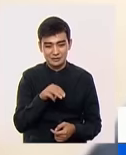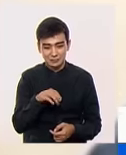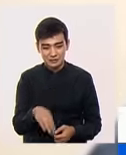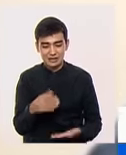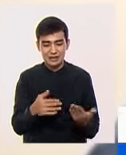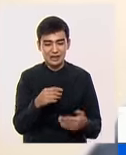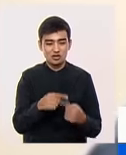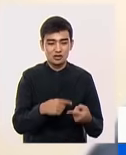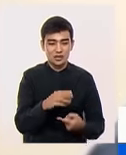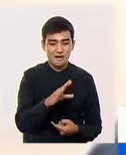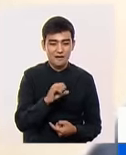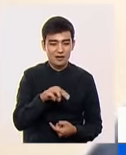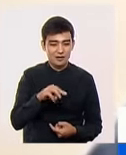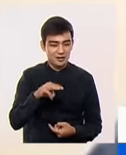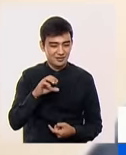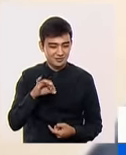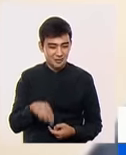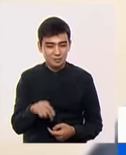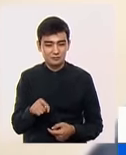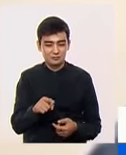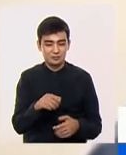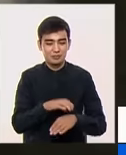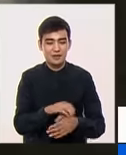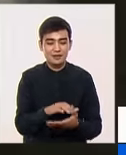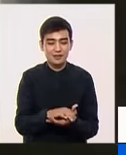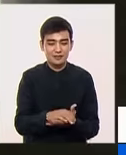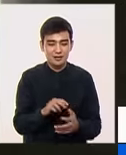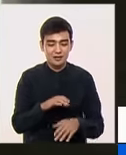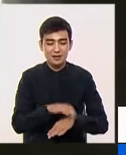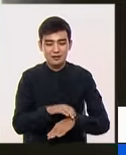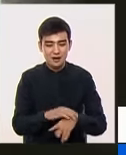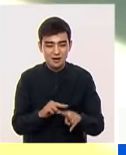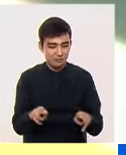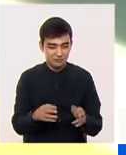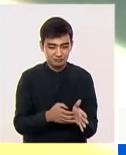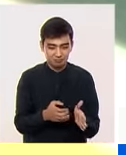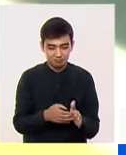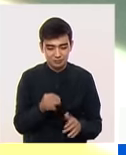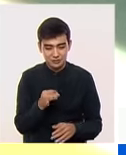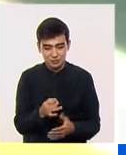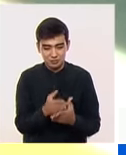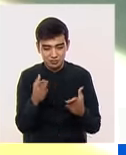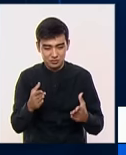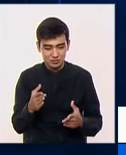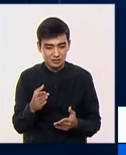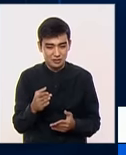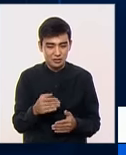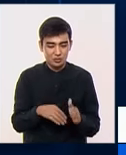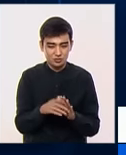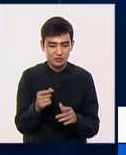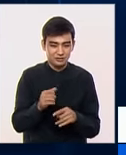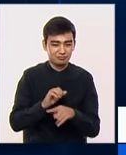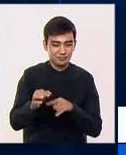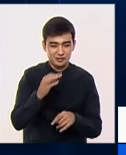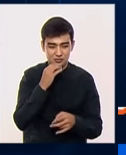она обычно недостаточно служит доказательной базой лучше всего все-таки не выходить за рамки площадке ну и как-то не отправлять теги